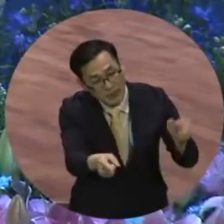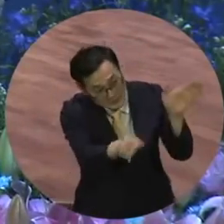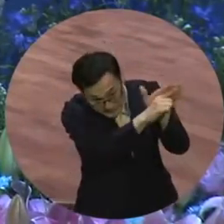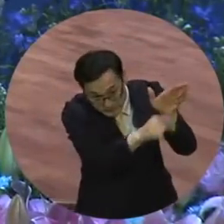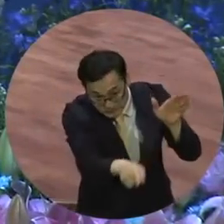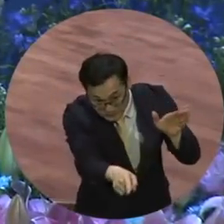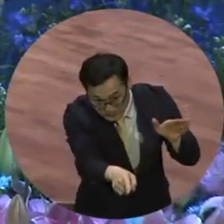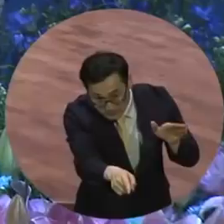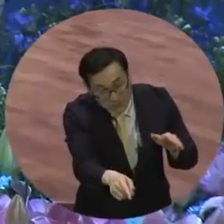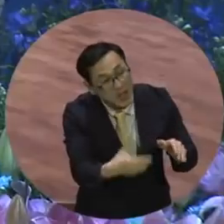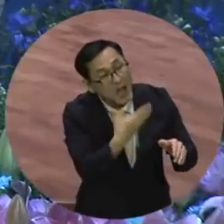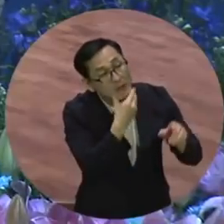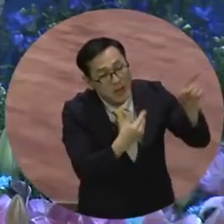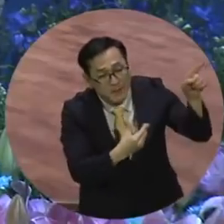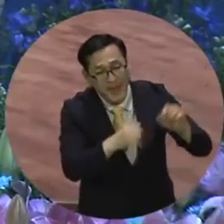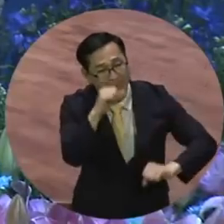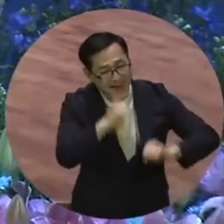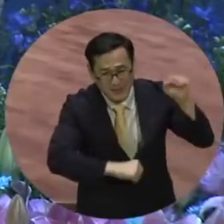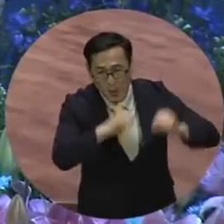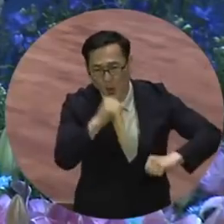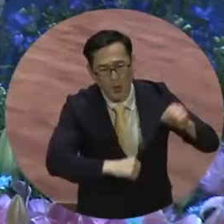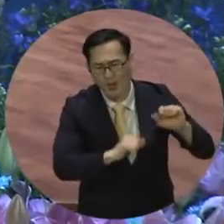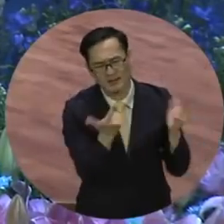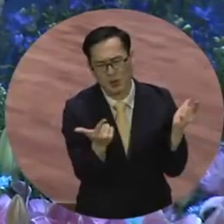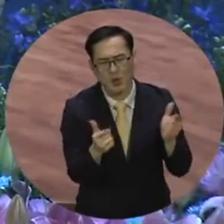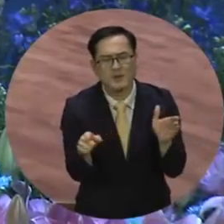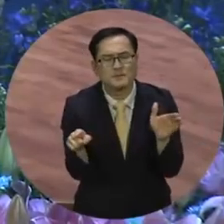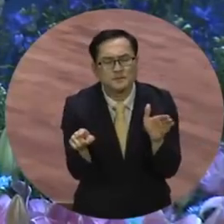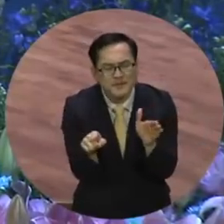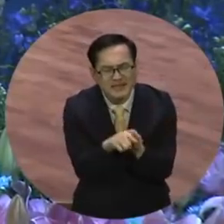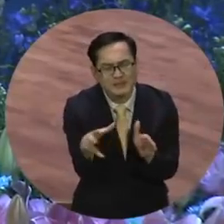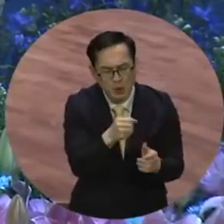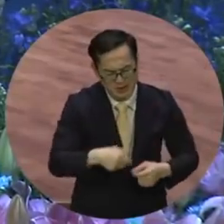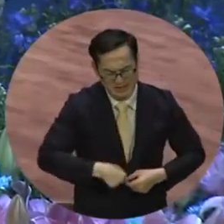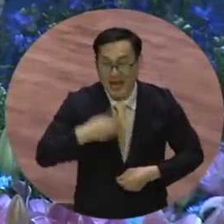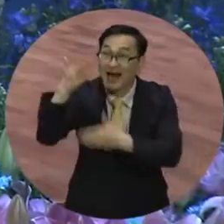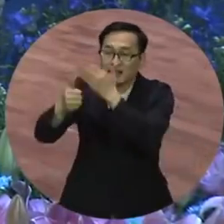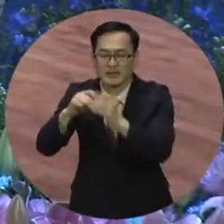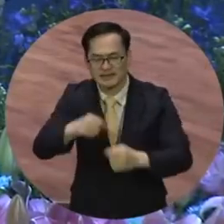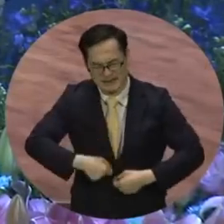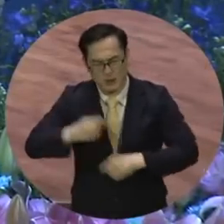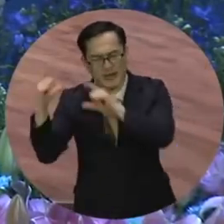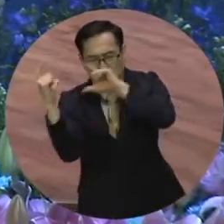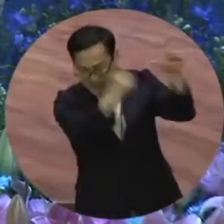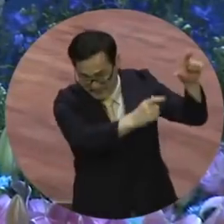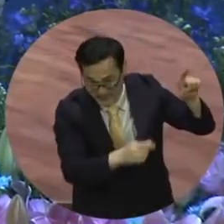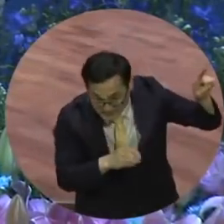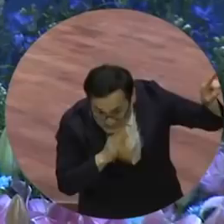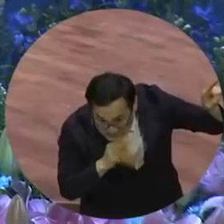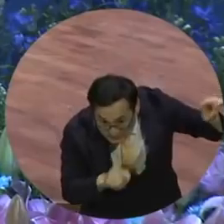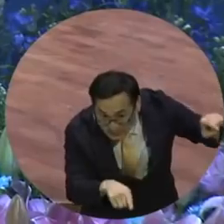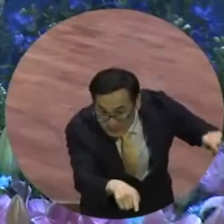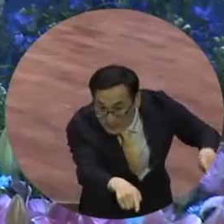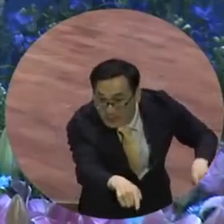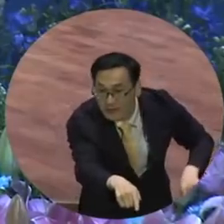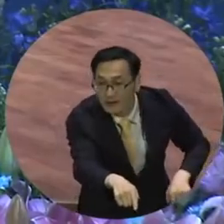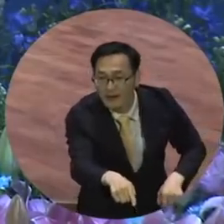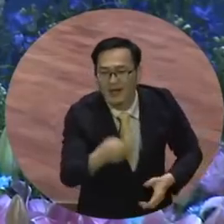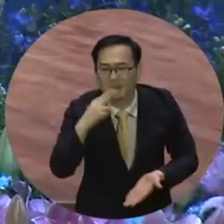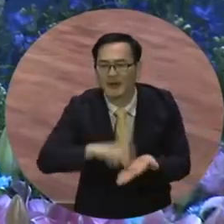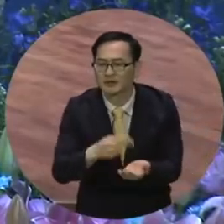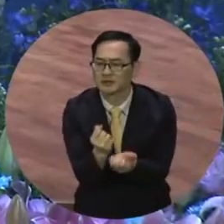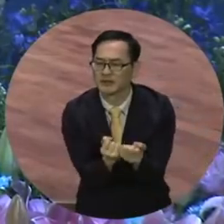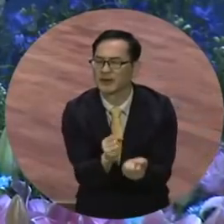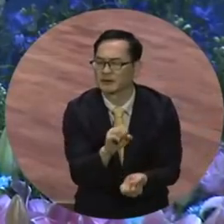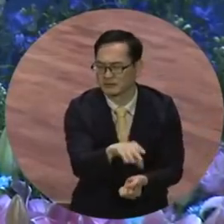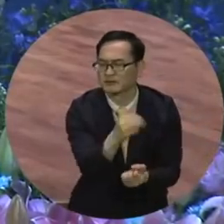아브라함도 자신의 행위가 아닌 믿음으로 어렵다함을 받았다는 것입니다. 아브라함도 믿음으로